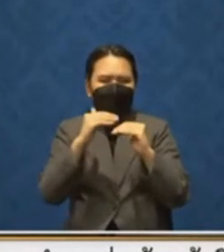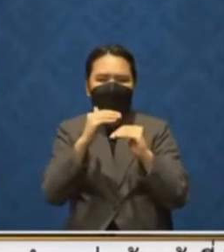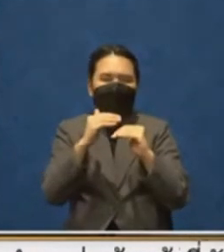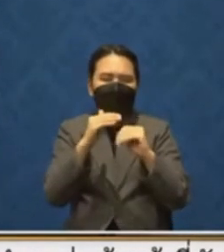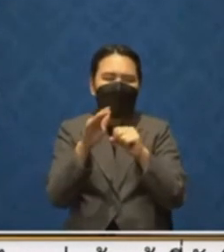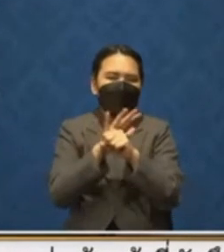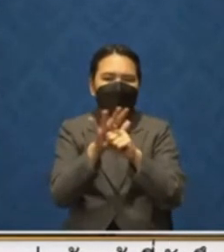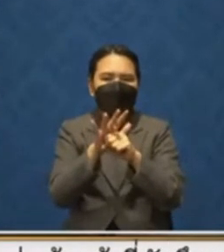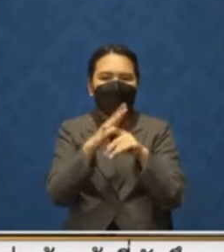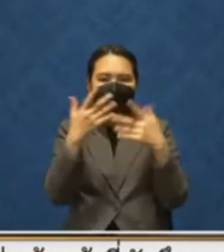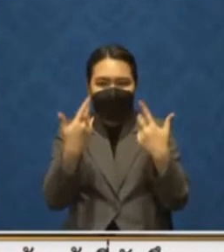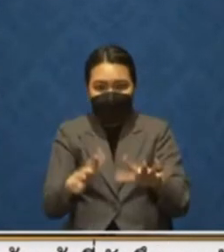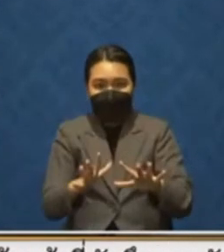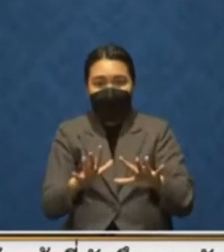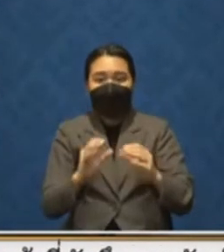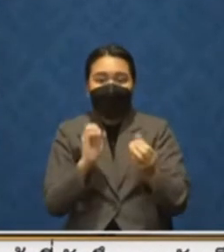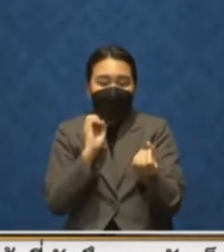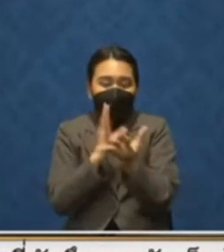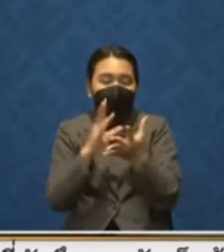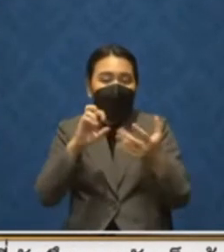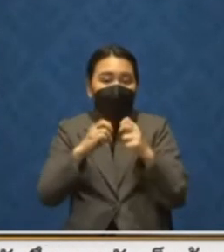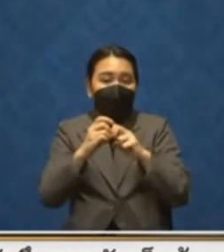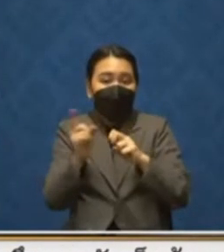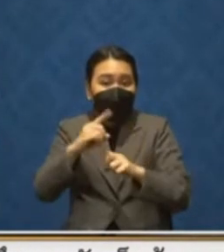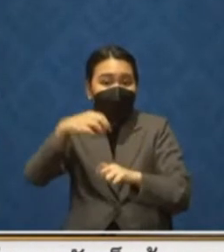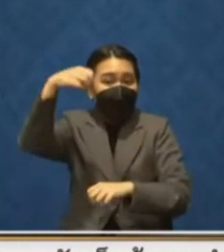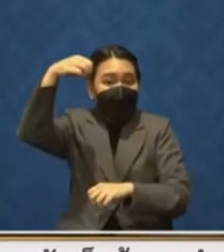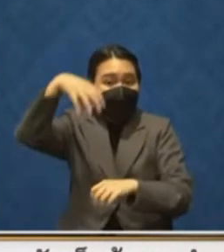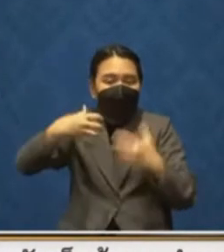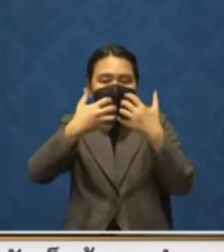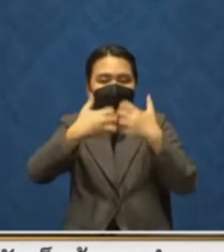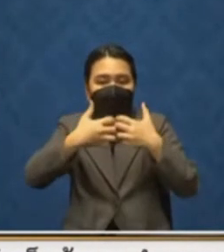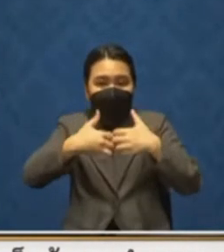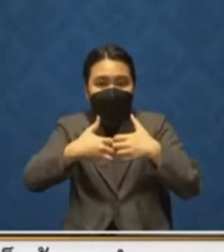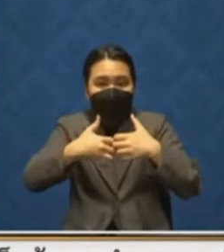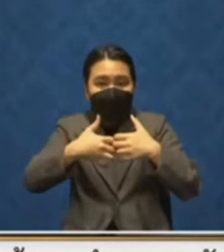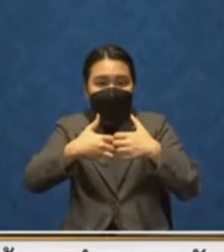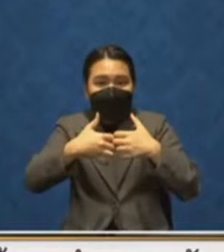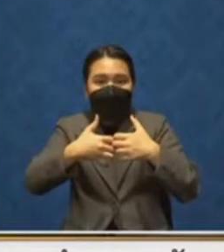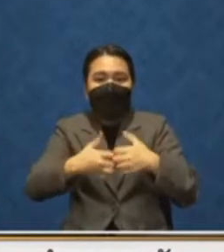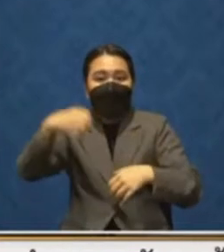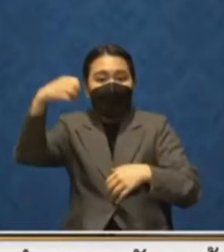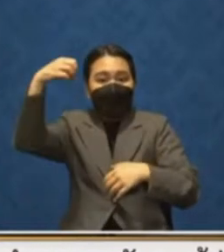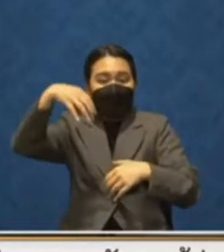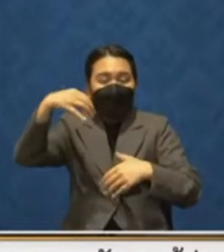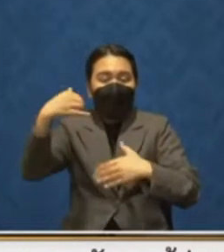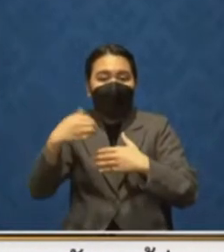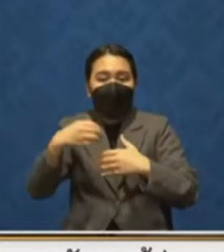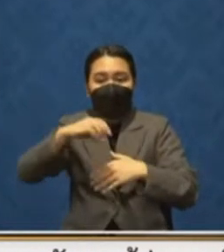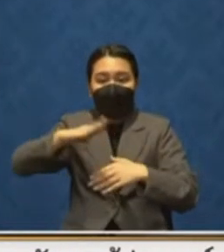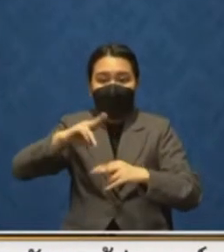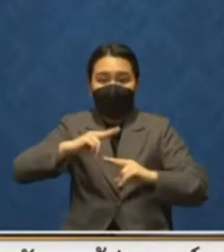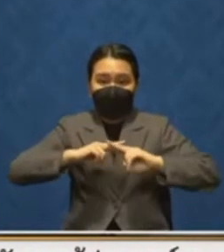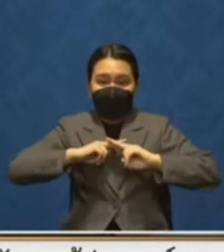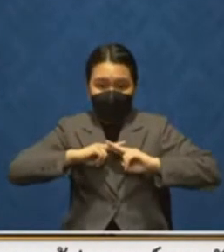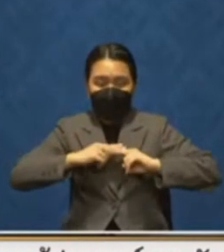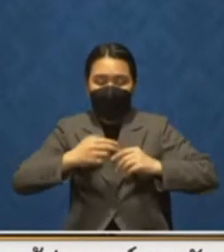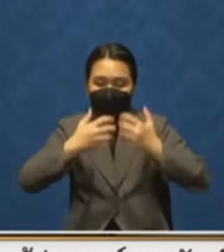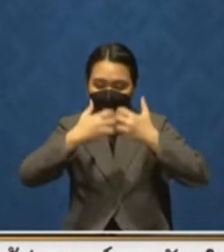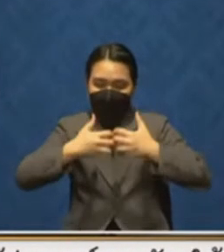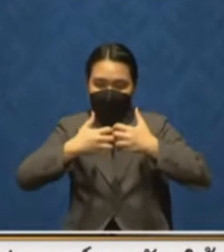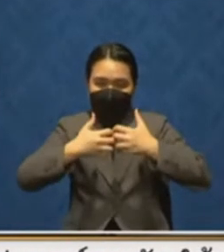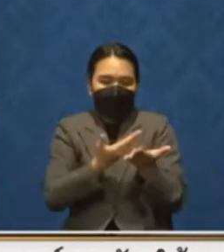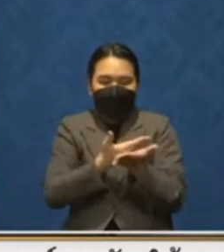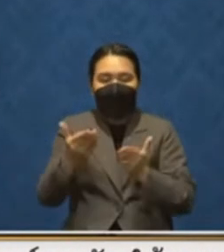จึงเกิดปัญหาอะไรครับการไฟฟ้าฝ่ายผลิตก็ไม่ได้ซื้อไฟฟ้าจากบริษัทเอกชนที่เป็นผู้ผลิตกระแส